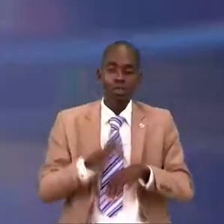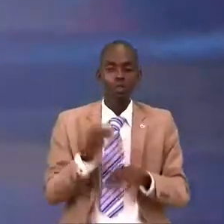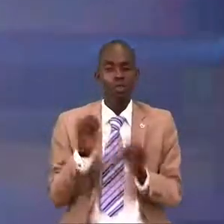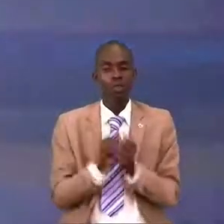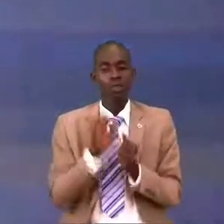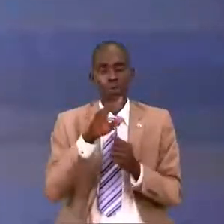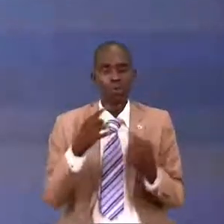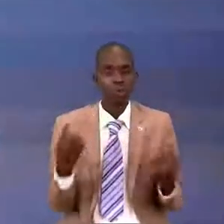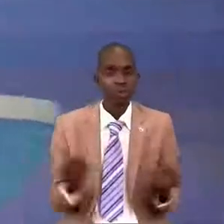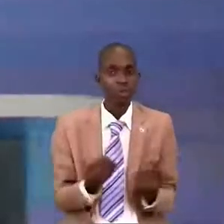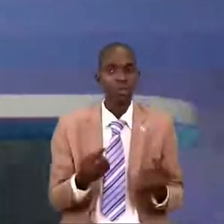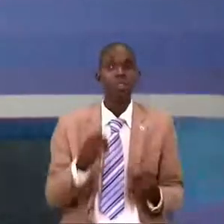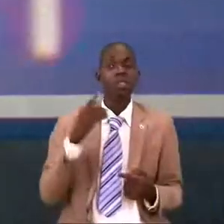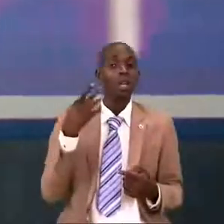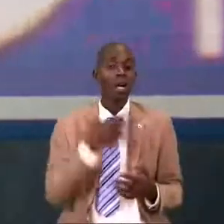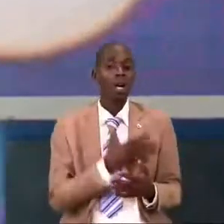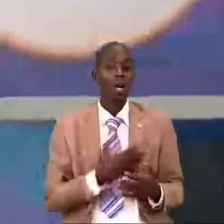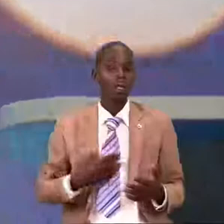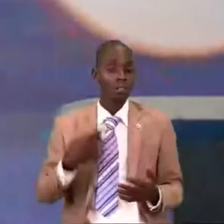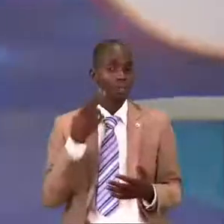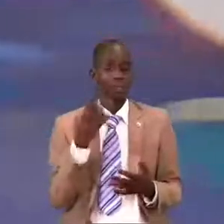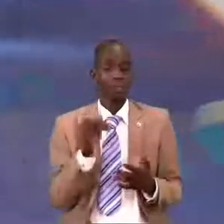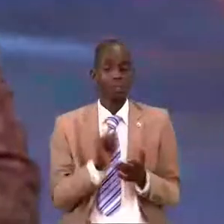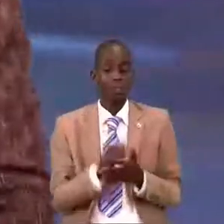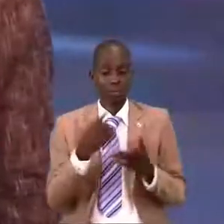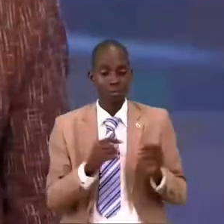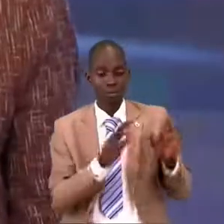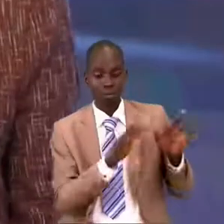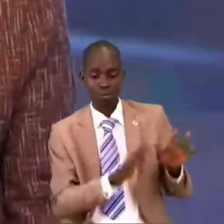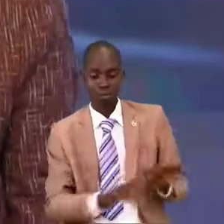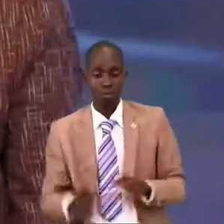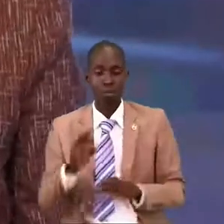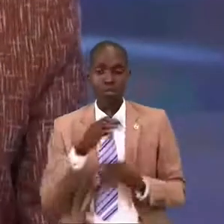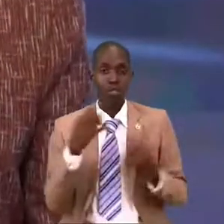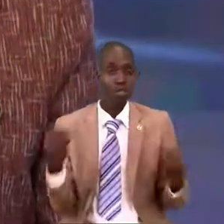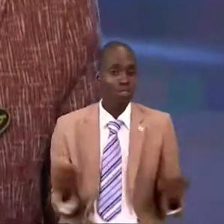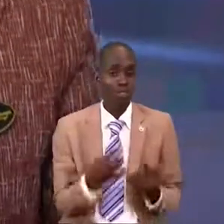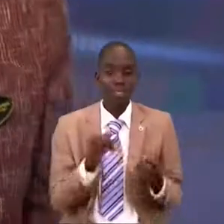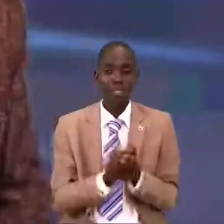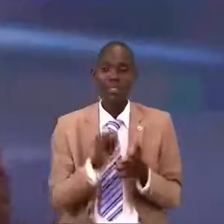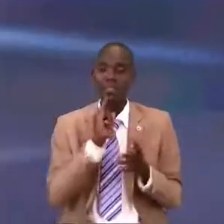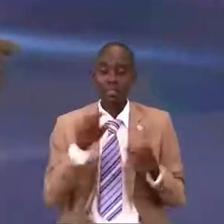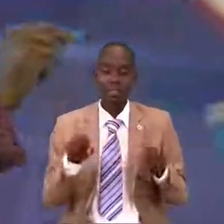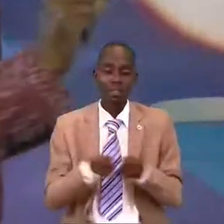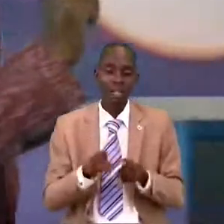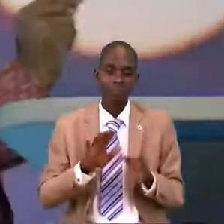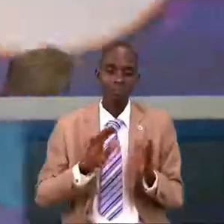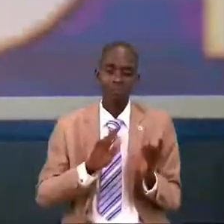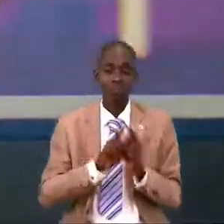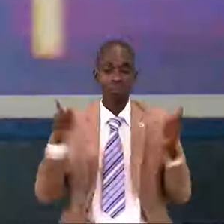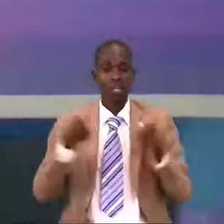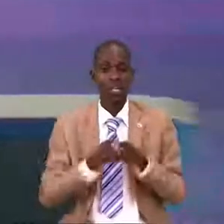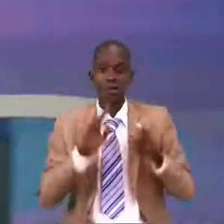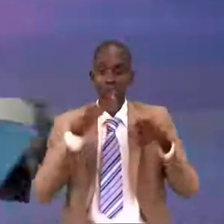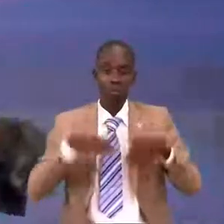Quand le ruisseau de ta vie, la rivière de ta vie, te balaie et t'emporte très loin pour une